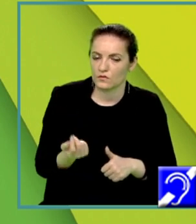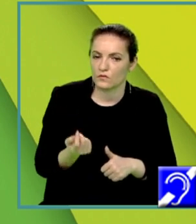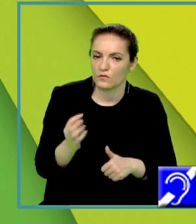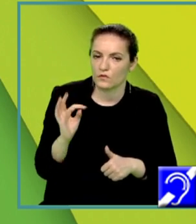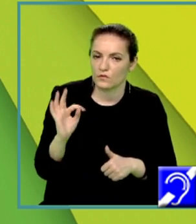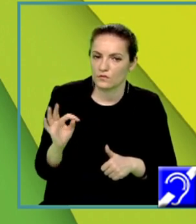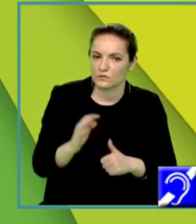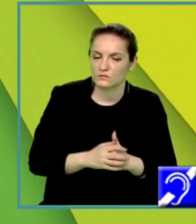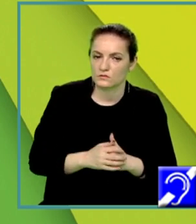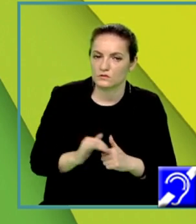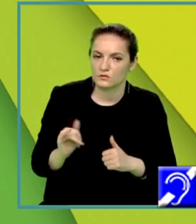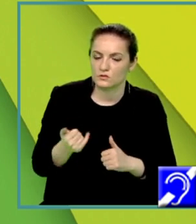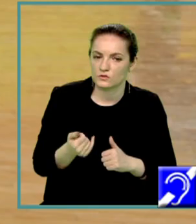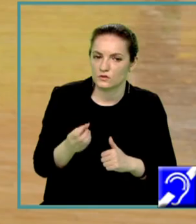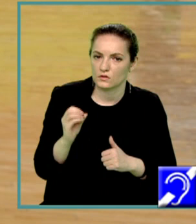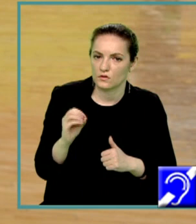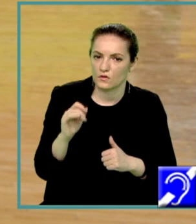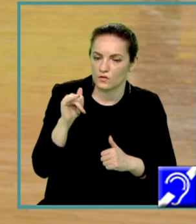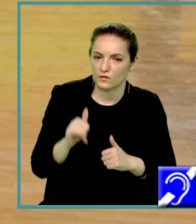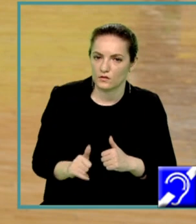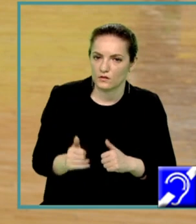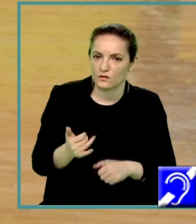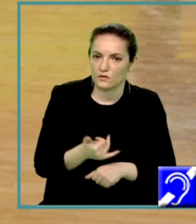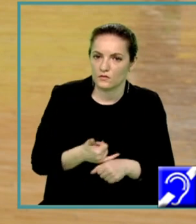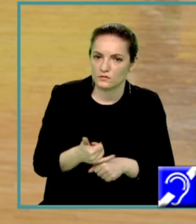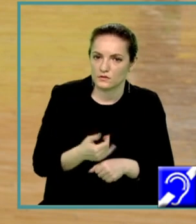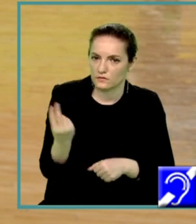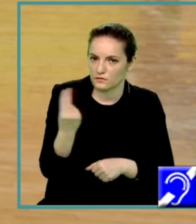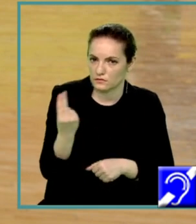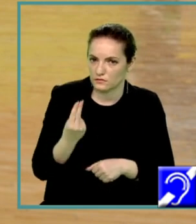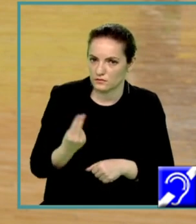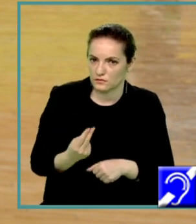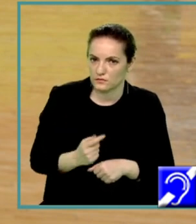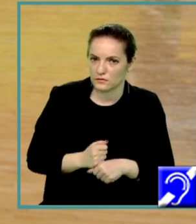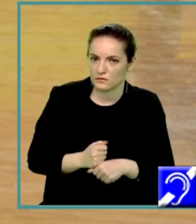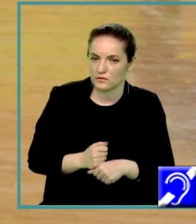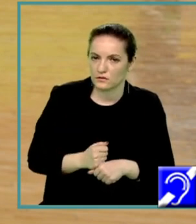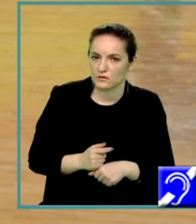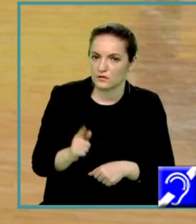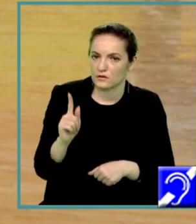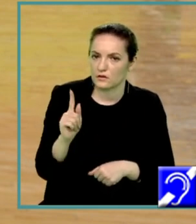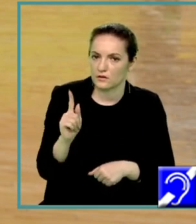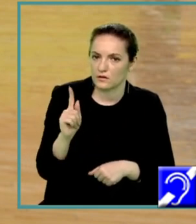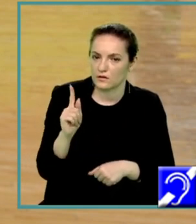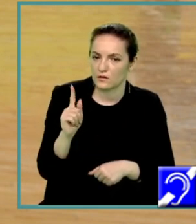OY. Uitându-ne pe desen, observăm graficul funcției F este acesta,